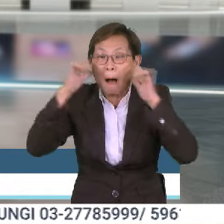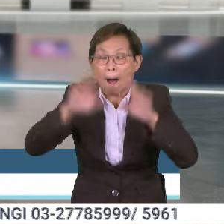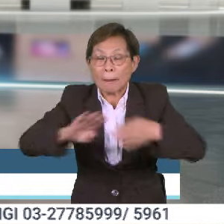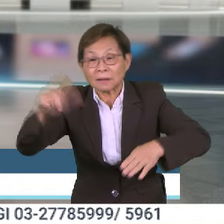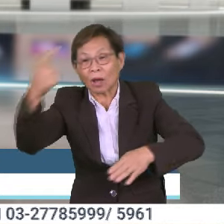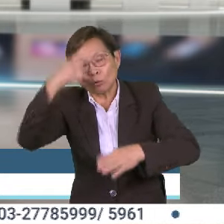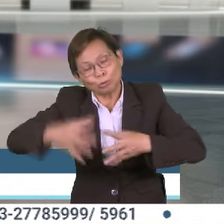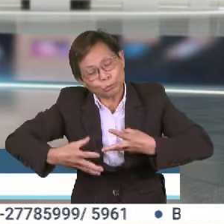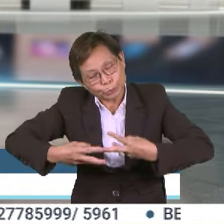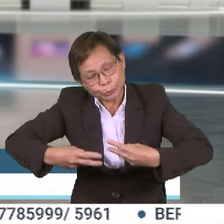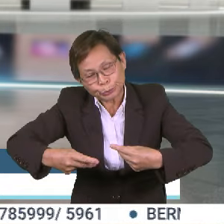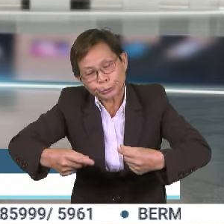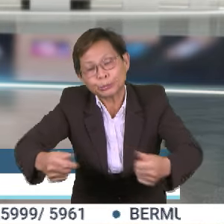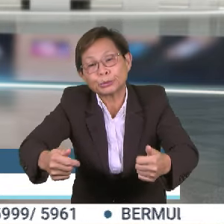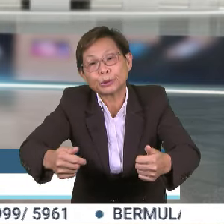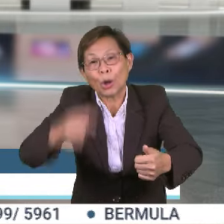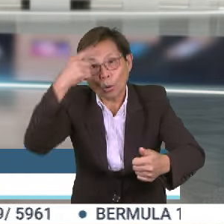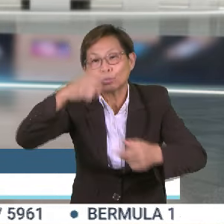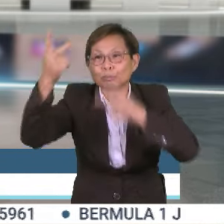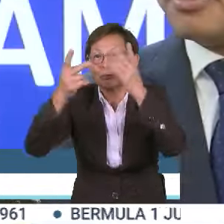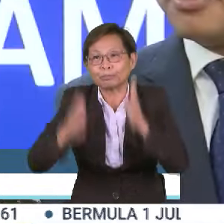bagi melancarkan urusan pengembalian